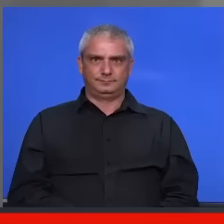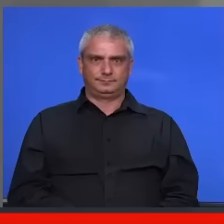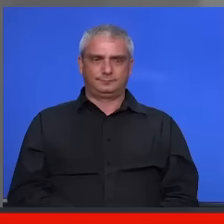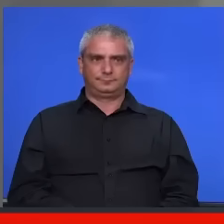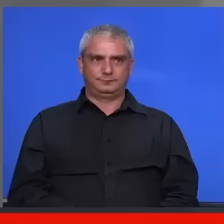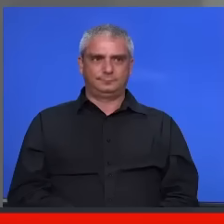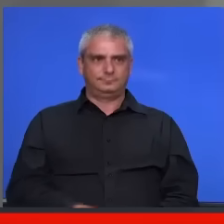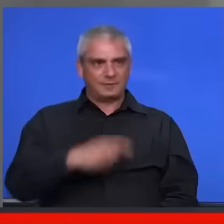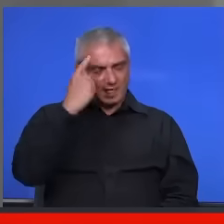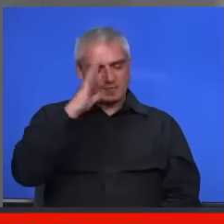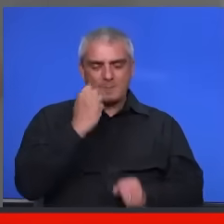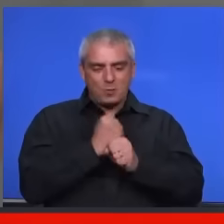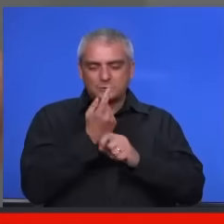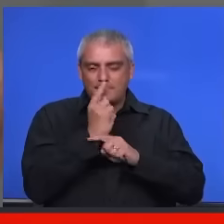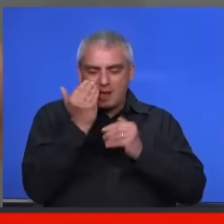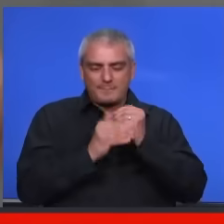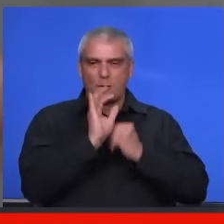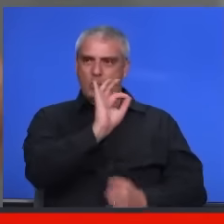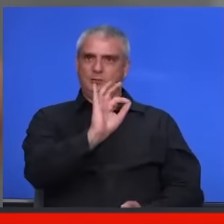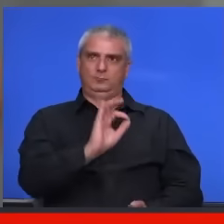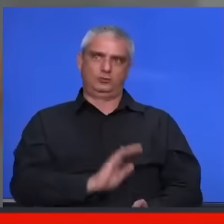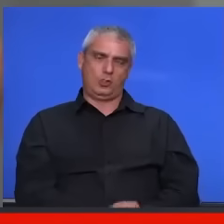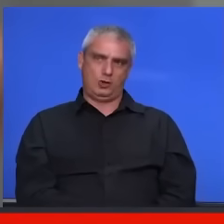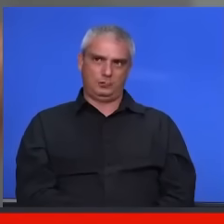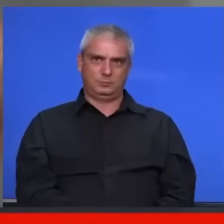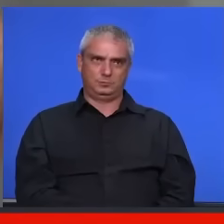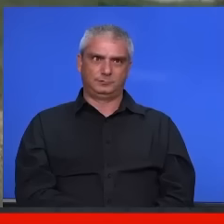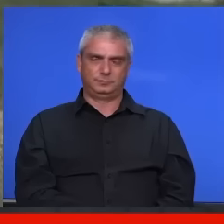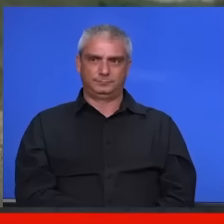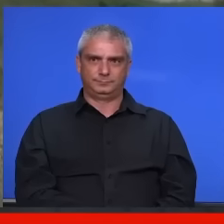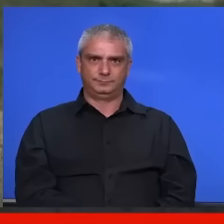לשווא. ולדעת מה הוא עשה ברגעים האחרונים שלו.